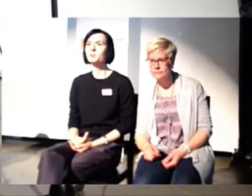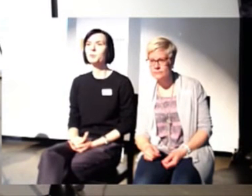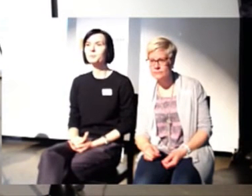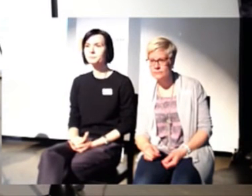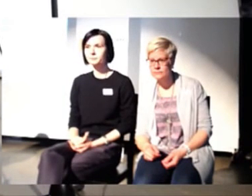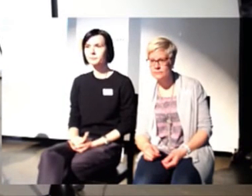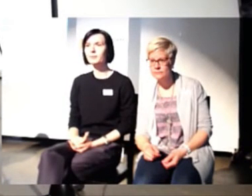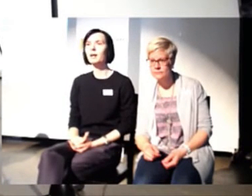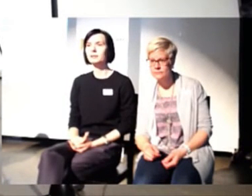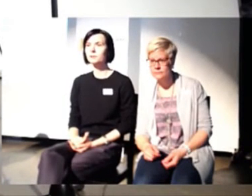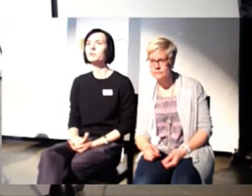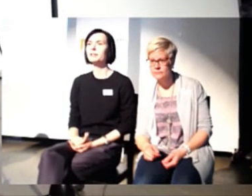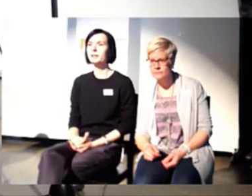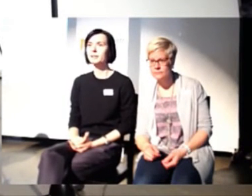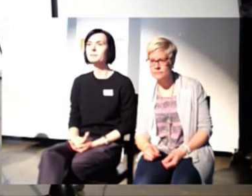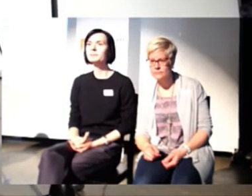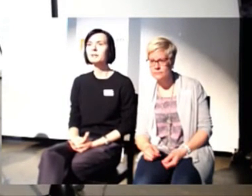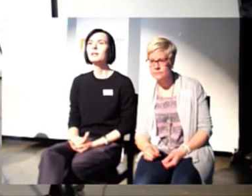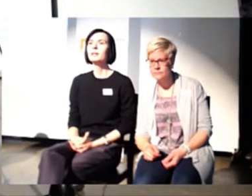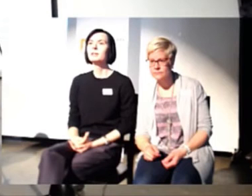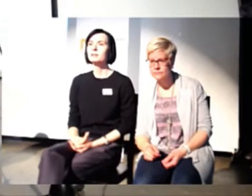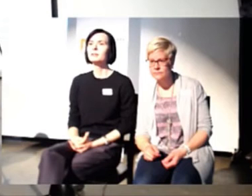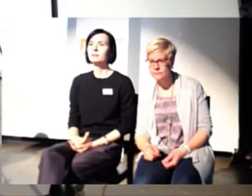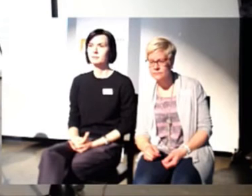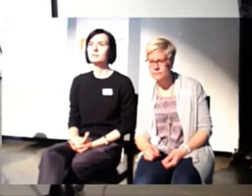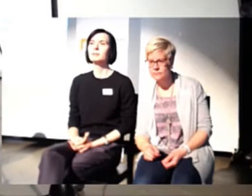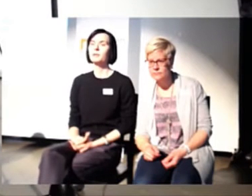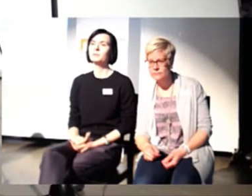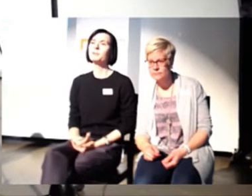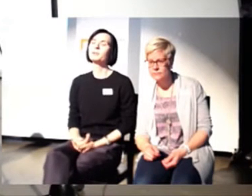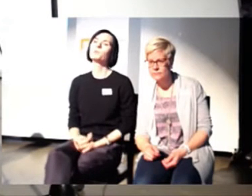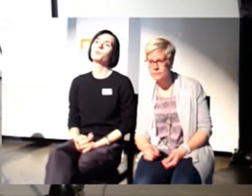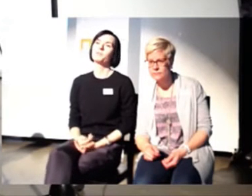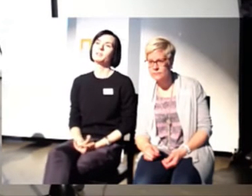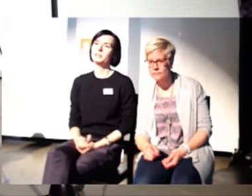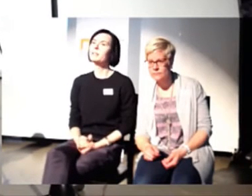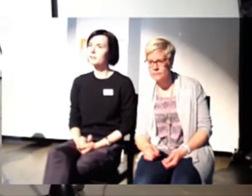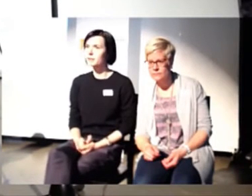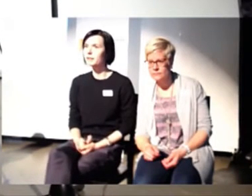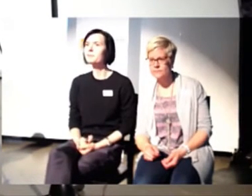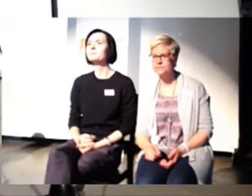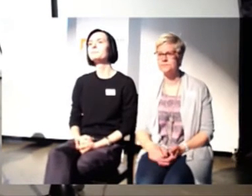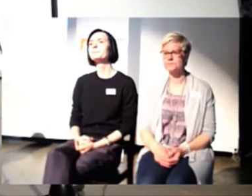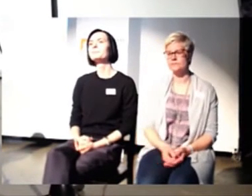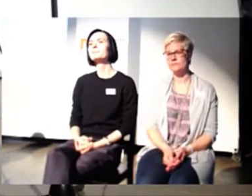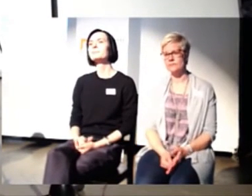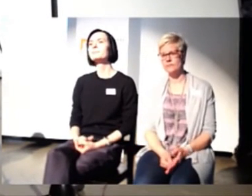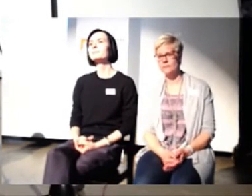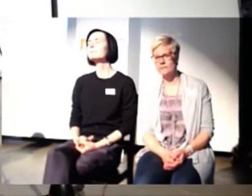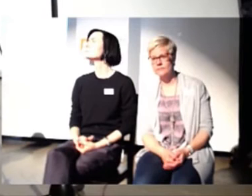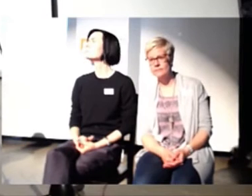viittomakielinen kuuro ja harrastan kuvataidetta. Ja olen tämmöinen kuuro viittomakielinen taiteilija.